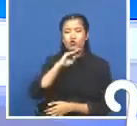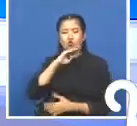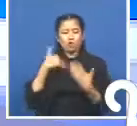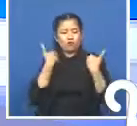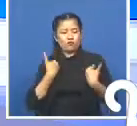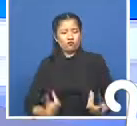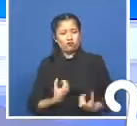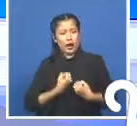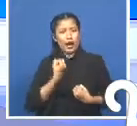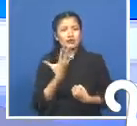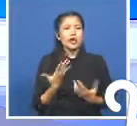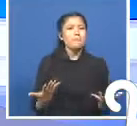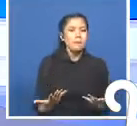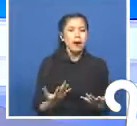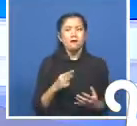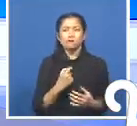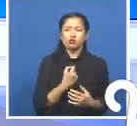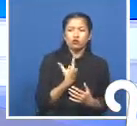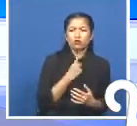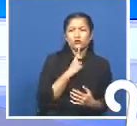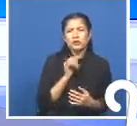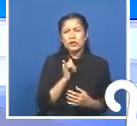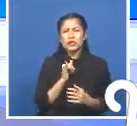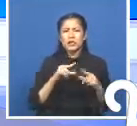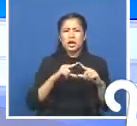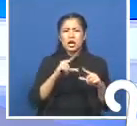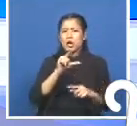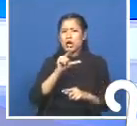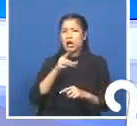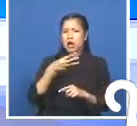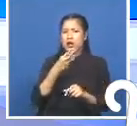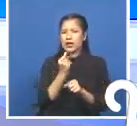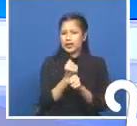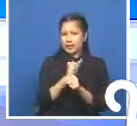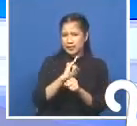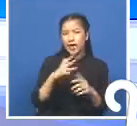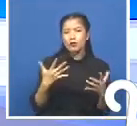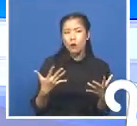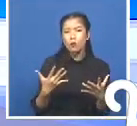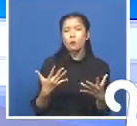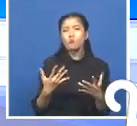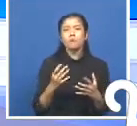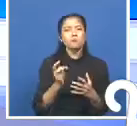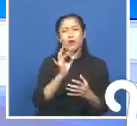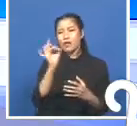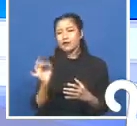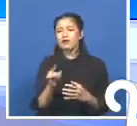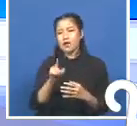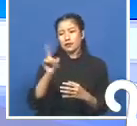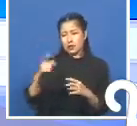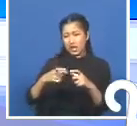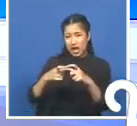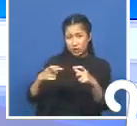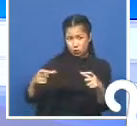vaksin. Adakah efek samping, apakah ada alergi. Dan selanjutnya akan Anda diberi kartu sudah vaksin serta